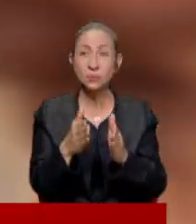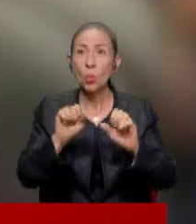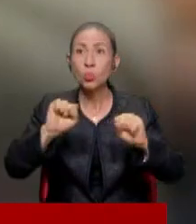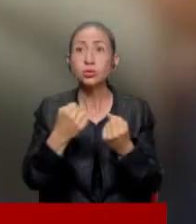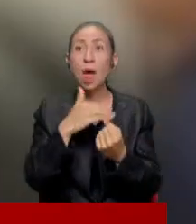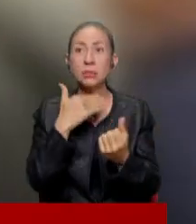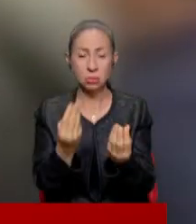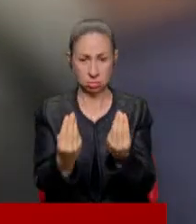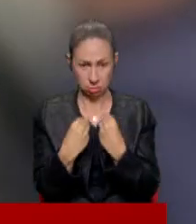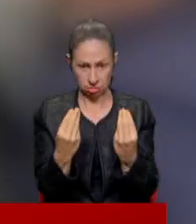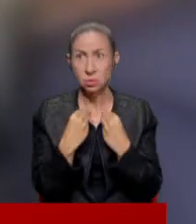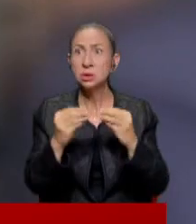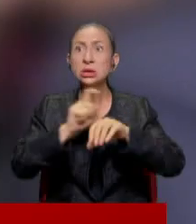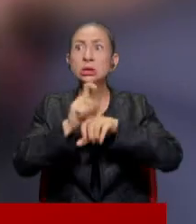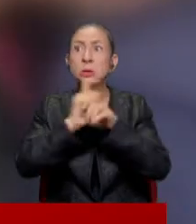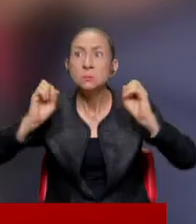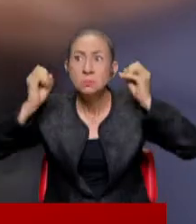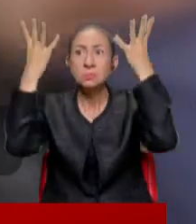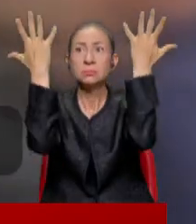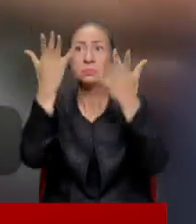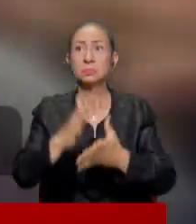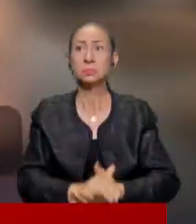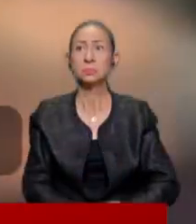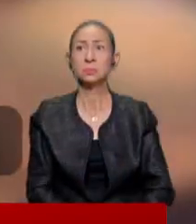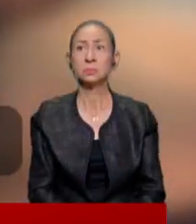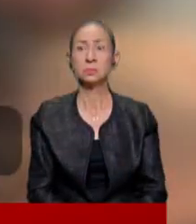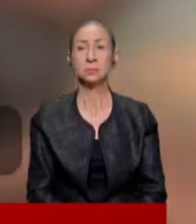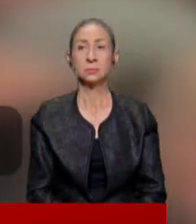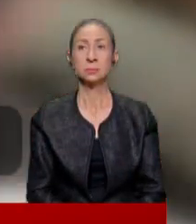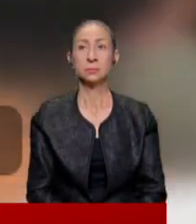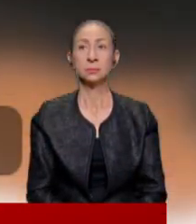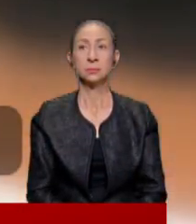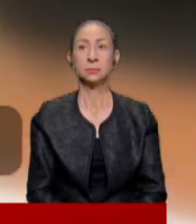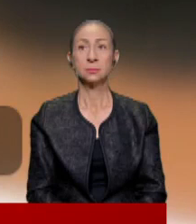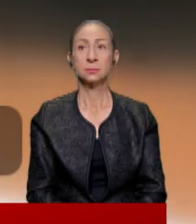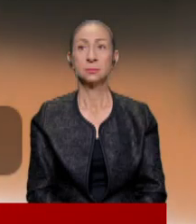donmuş etle karşılaşınca sinirler gerildi. Gel buraya!